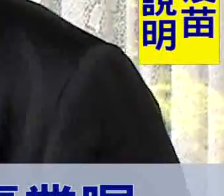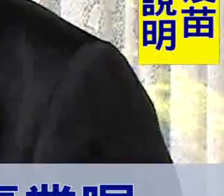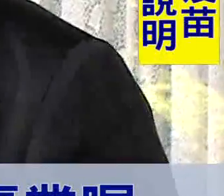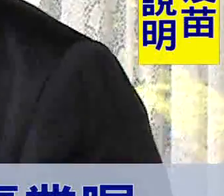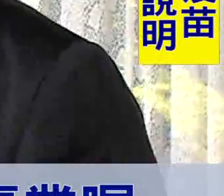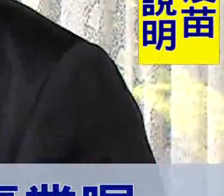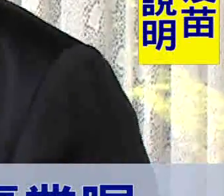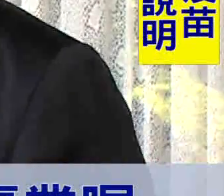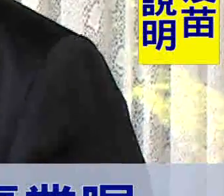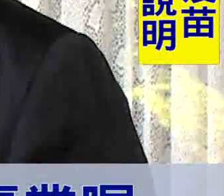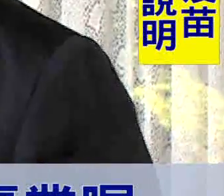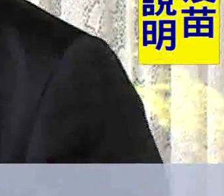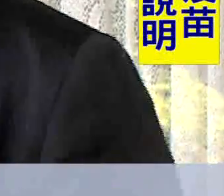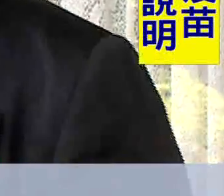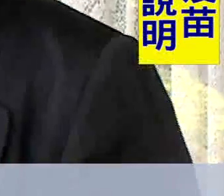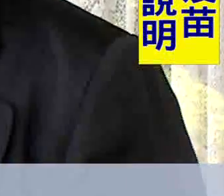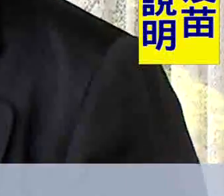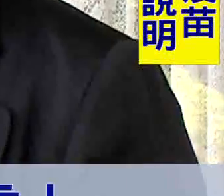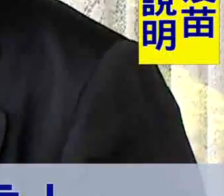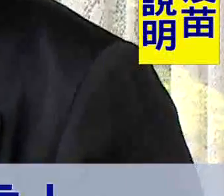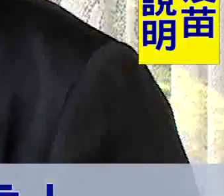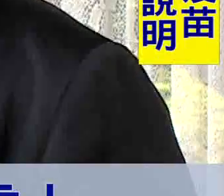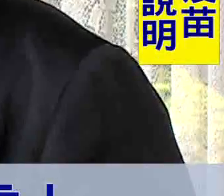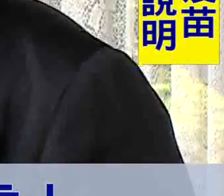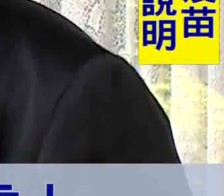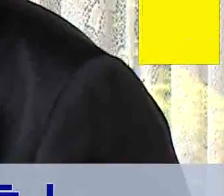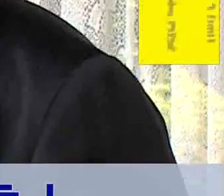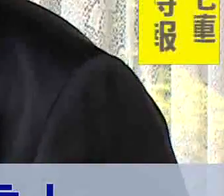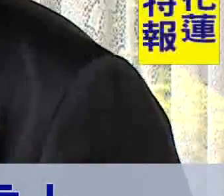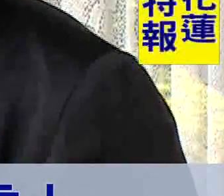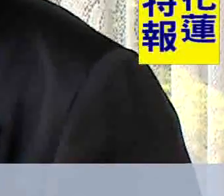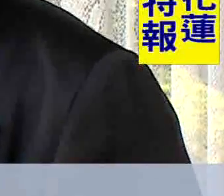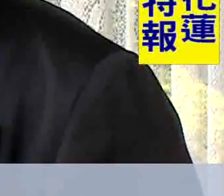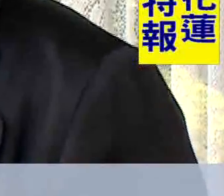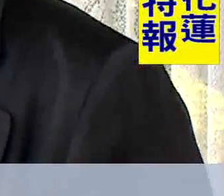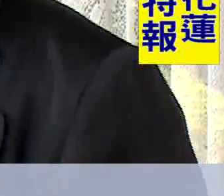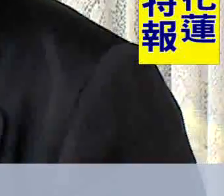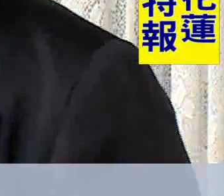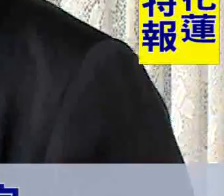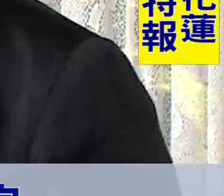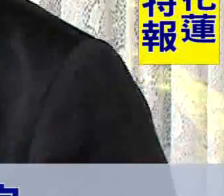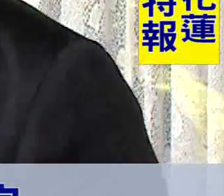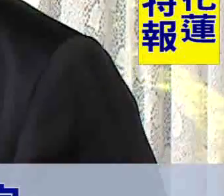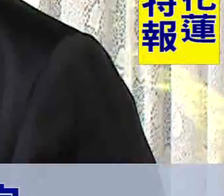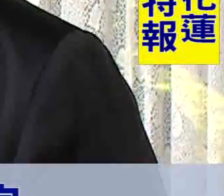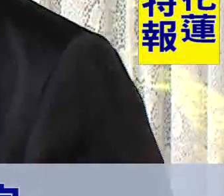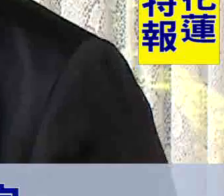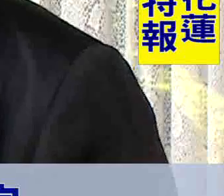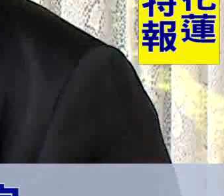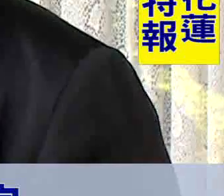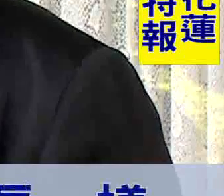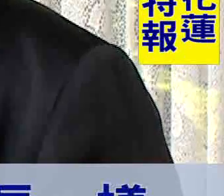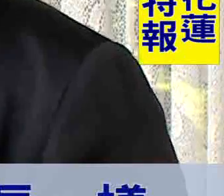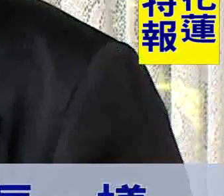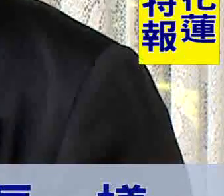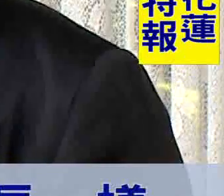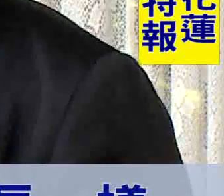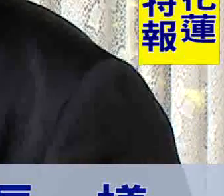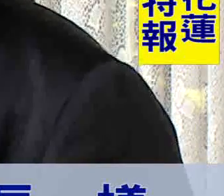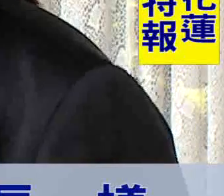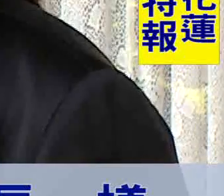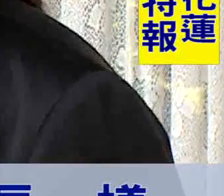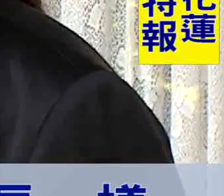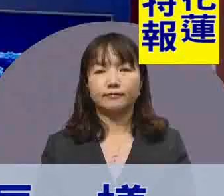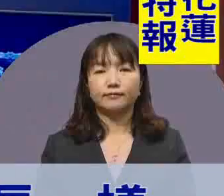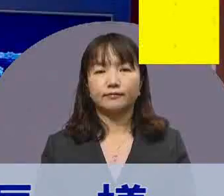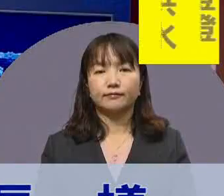非常的有专业，尤其在法律专业。那我相信他在扮演发言人这个角色的时候，其实不用任何的扮演，他的个性看起来就跟苏院